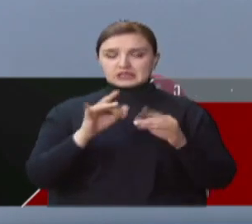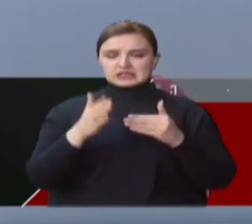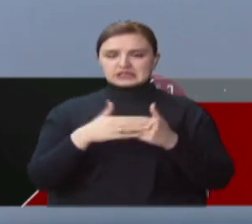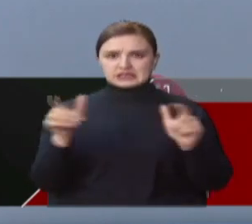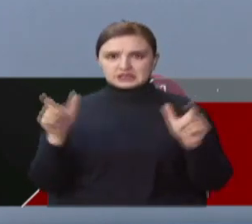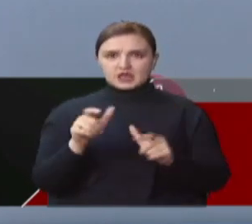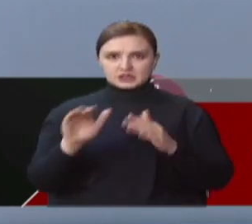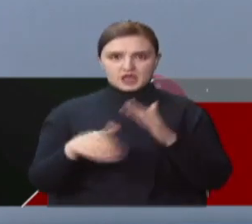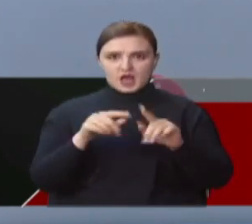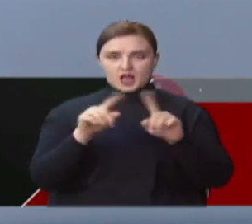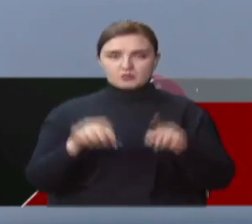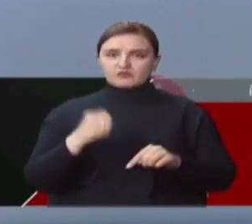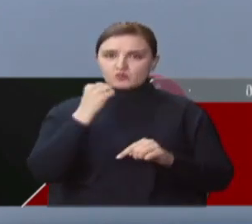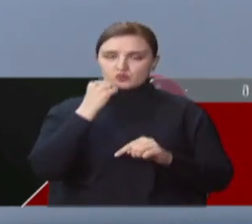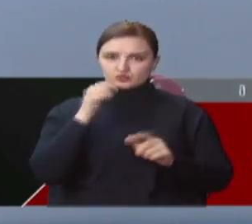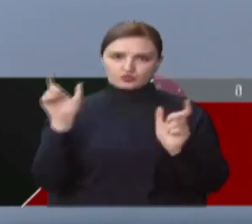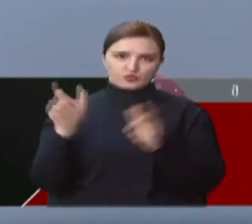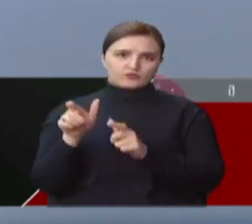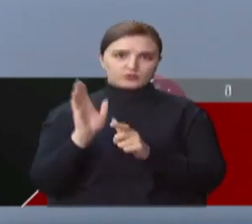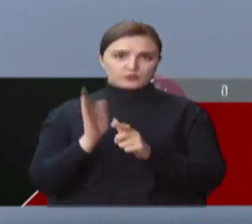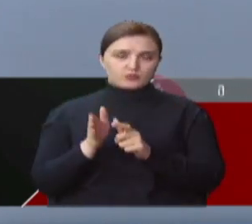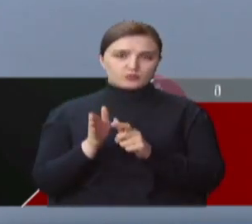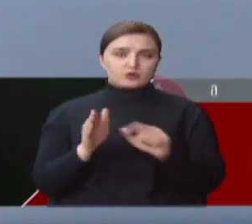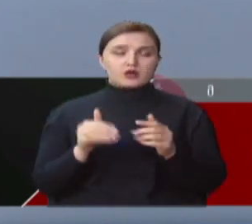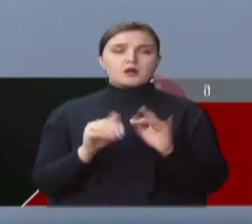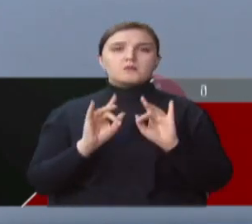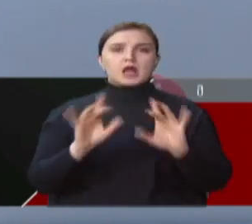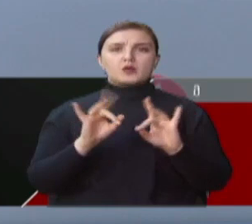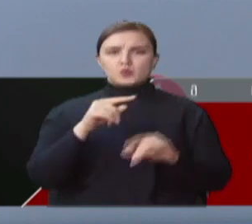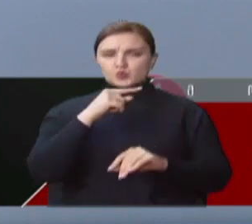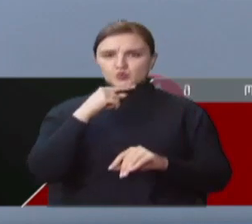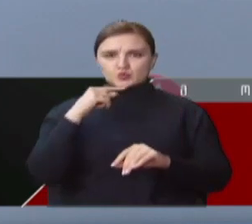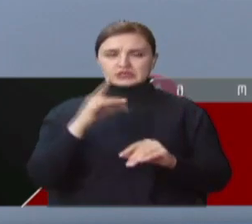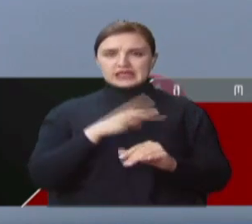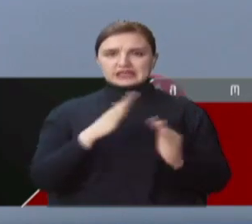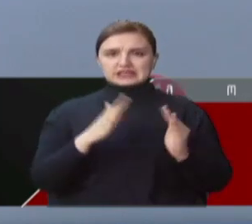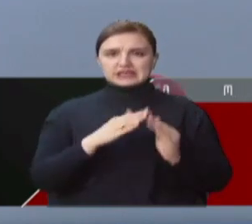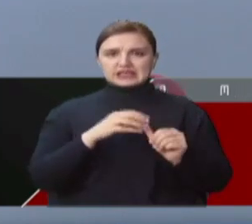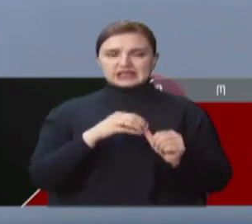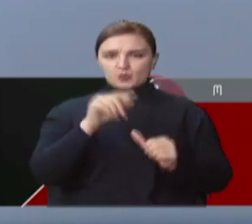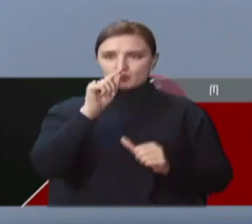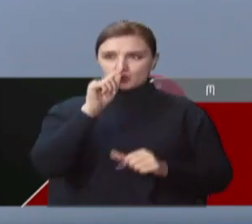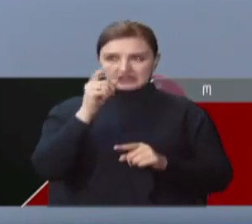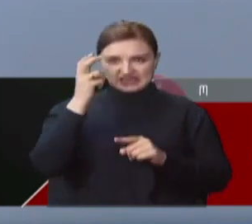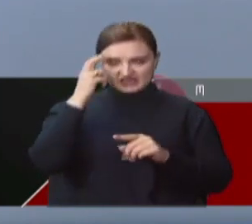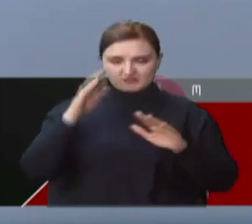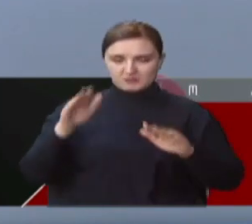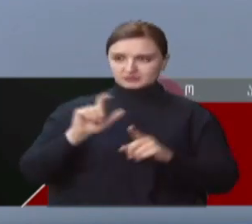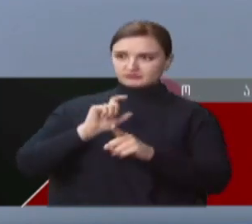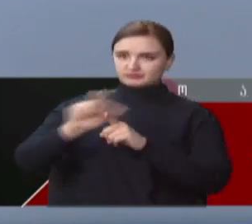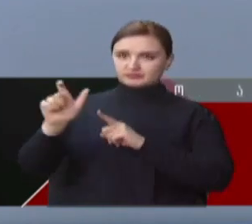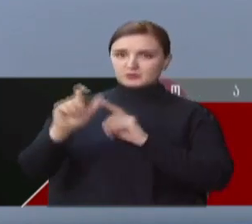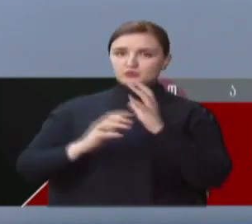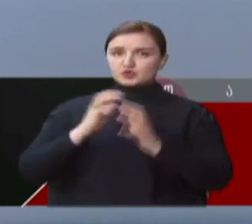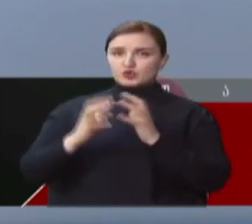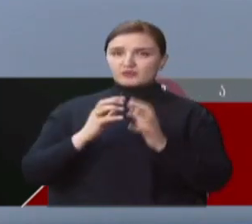ახალი პაკეტიც მოსკოვის წინააღმდეგ გაკეთდა მკაფიო განცხადება რუსეთის მისამართი თეთრი სახლის ლიდერმა პუტინს კიევიდან უთხრა რომ ერთი წლის წინ